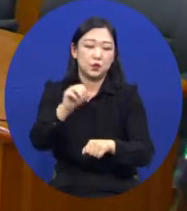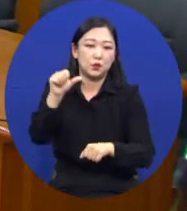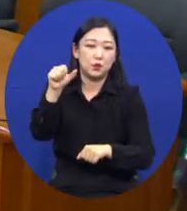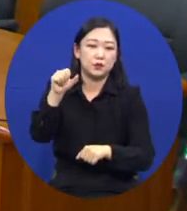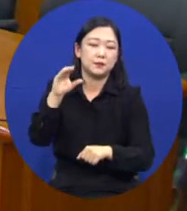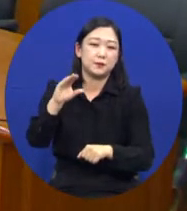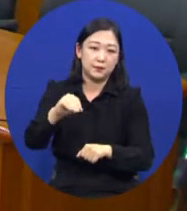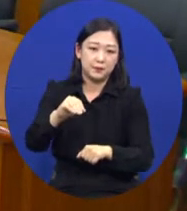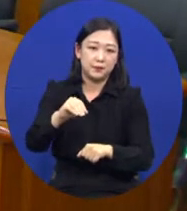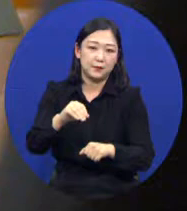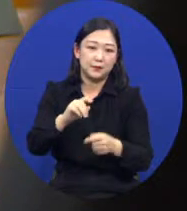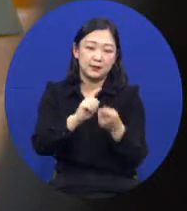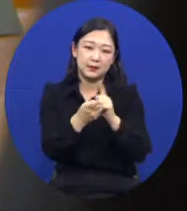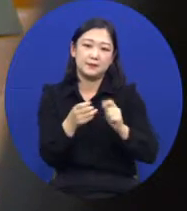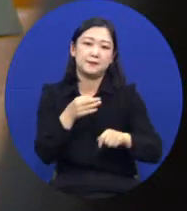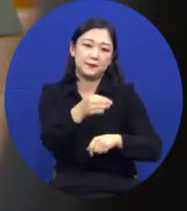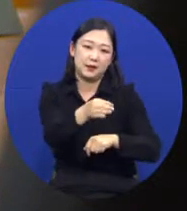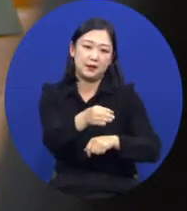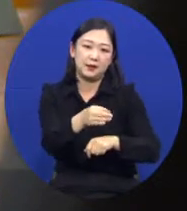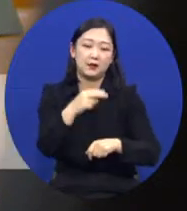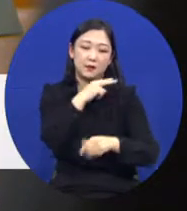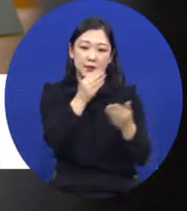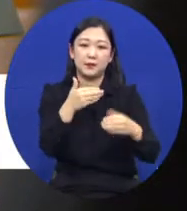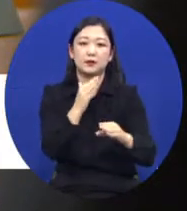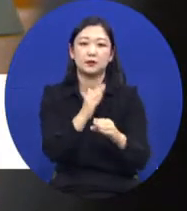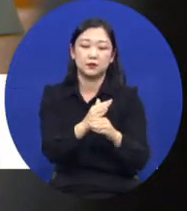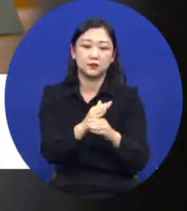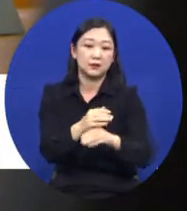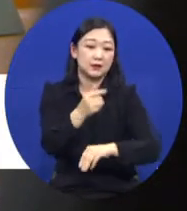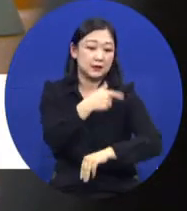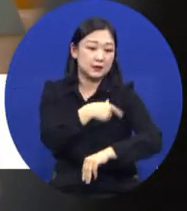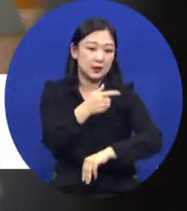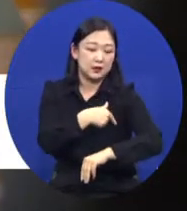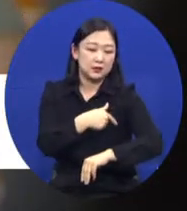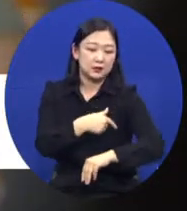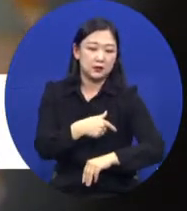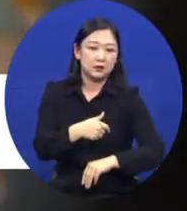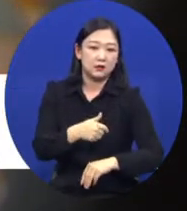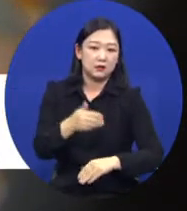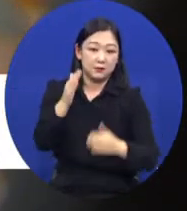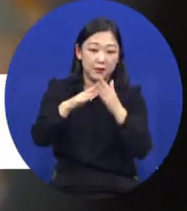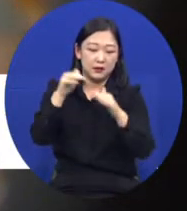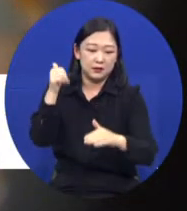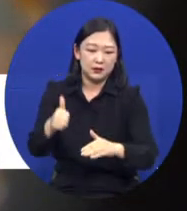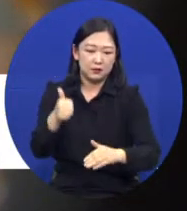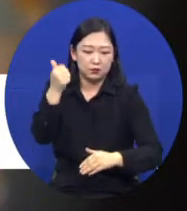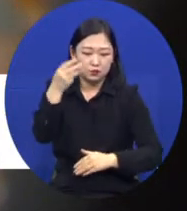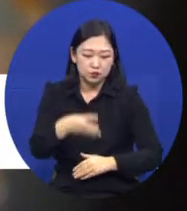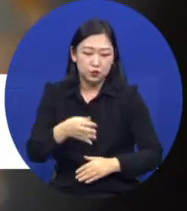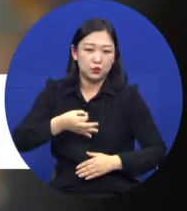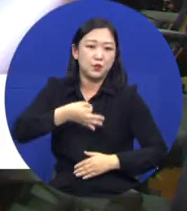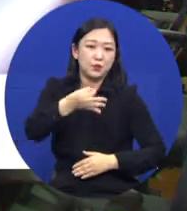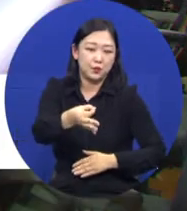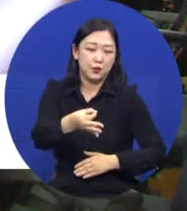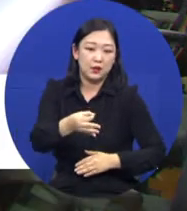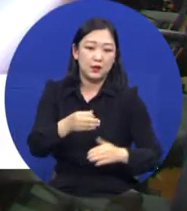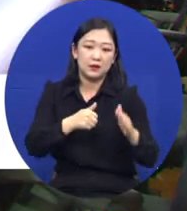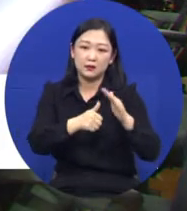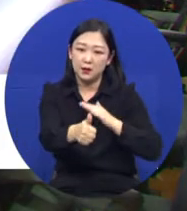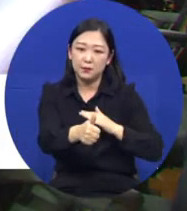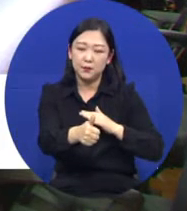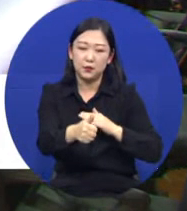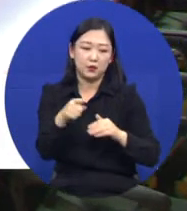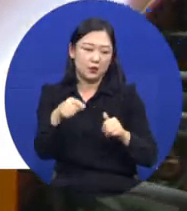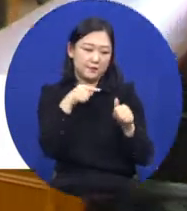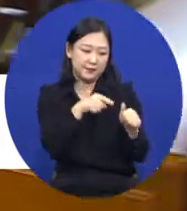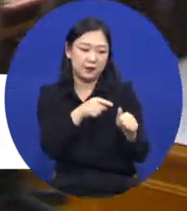혐의도 받고 있습니다 이사 서씨는 정전이 장에게 여러 차례 돈을 건넨 혐의 로 사업자 대표 석영 선 씨는 이를